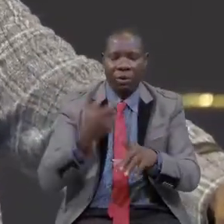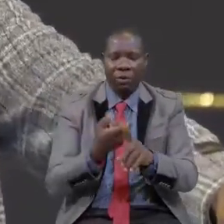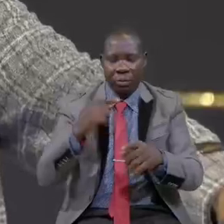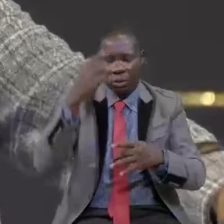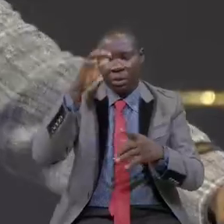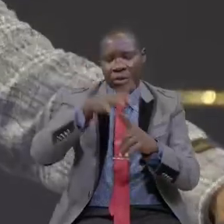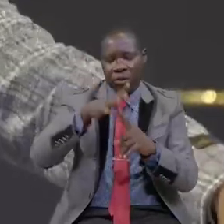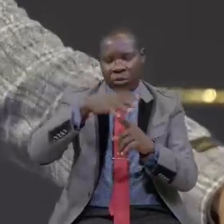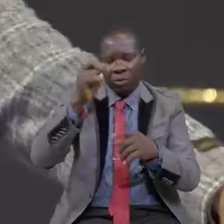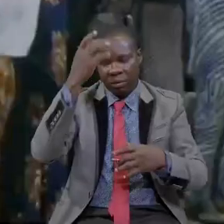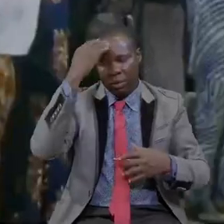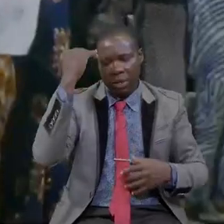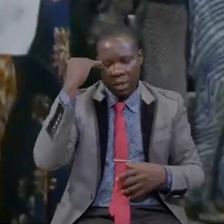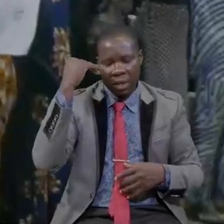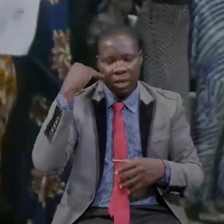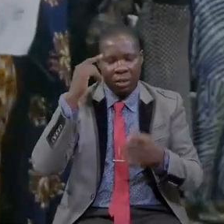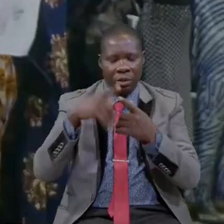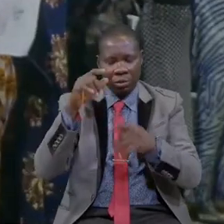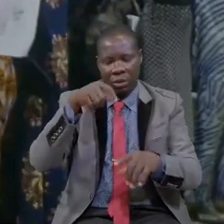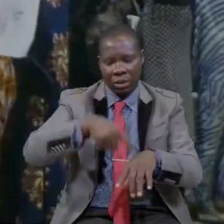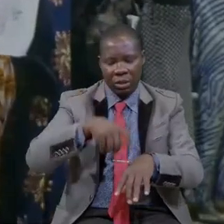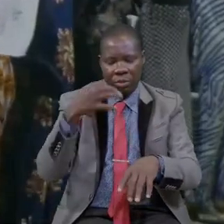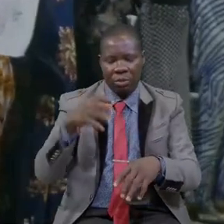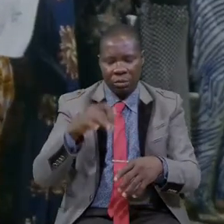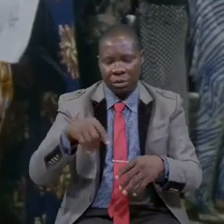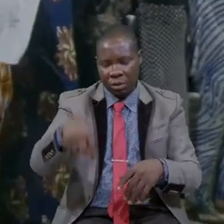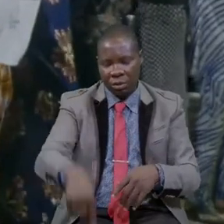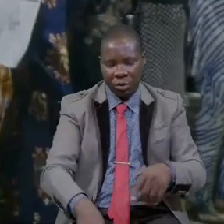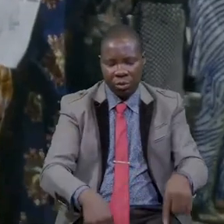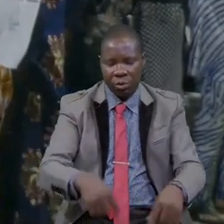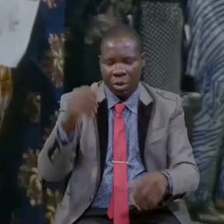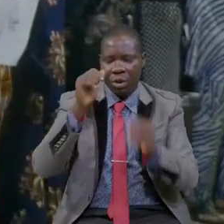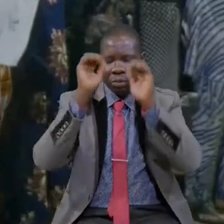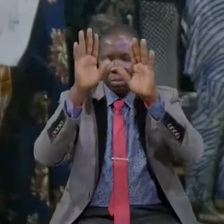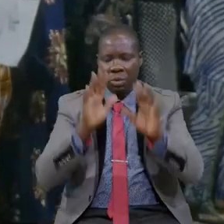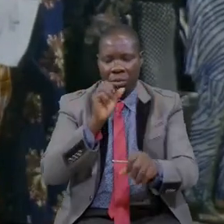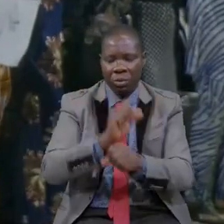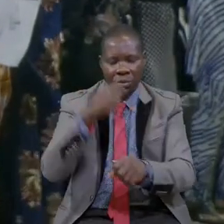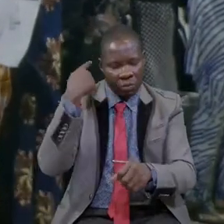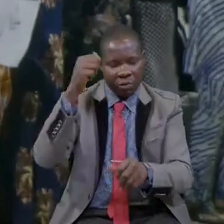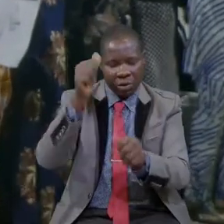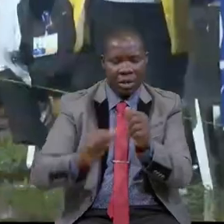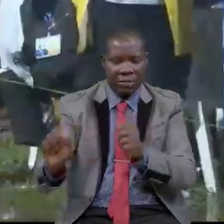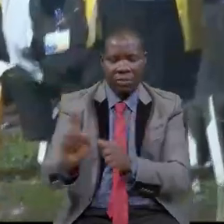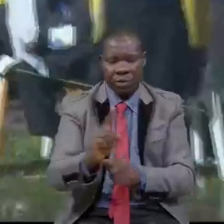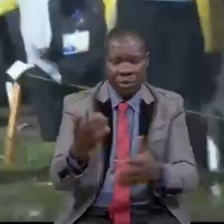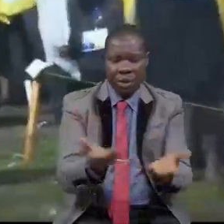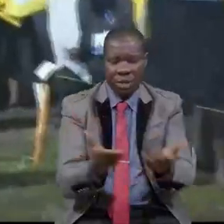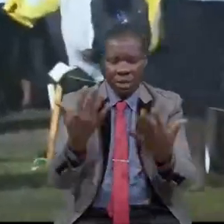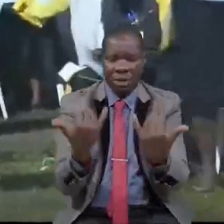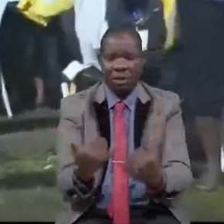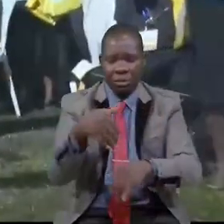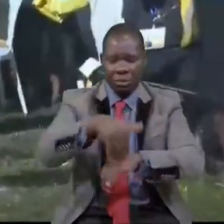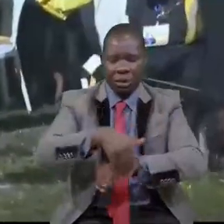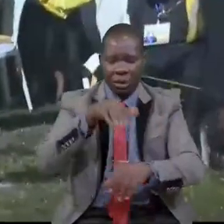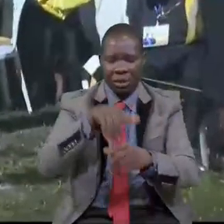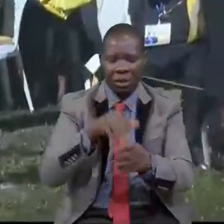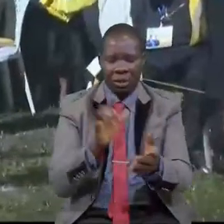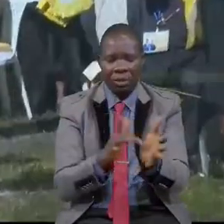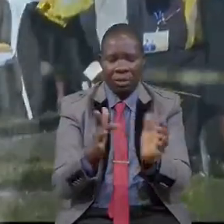la tête jusqu'à la plante des pieds. Miracle pour tout le monde ici ce soir, au nom de